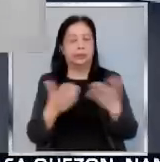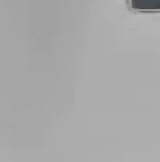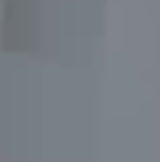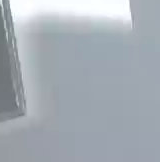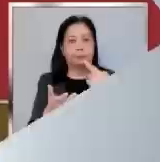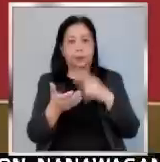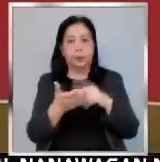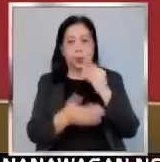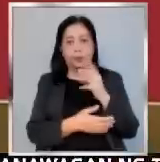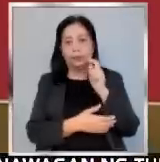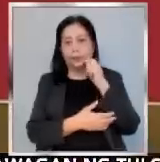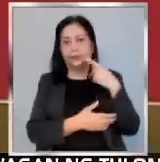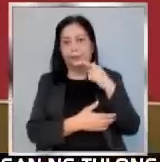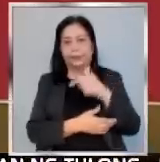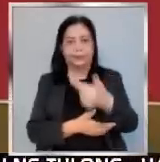Perez.